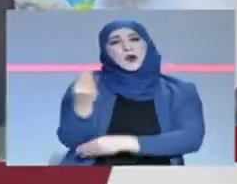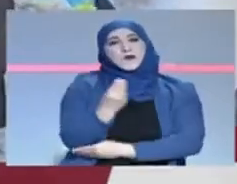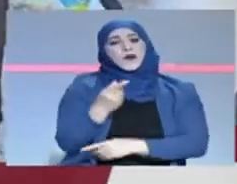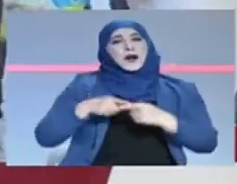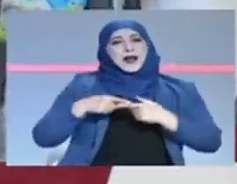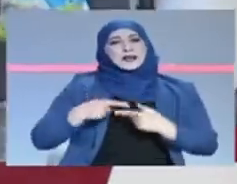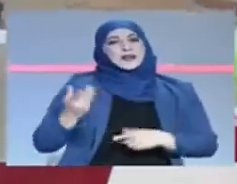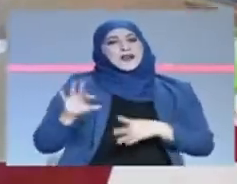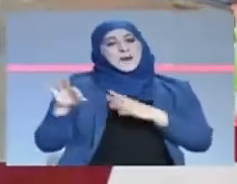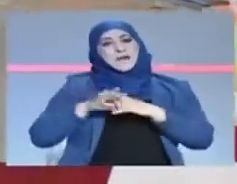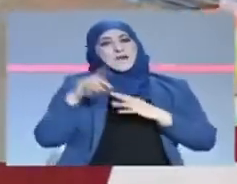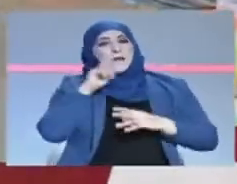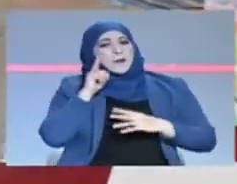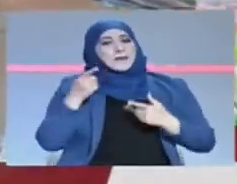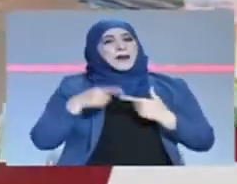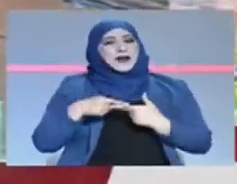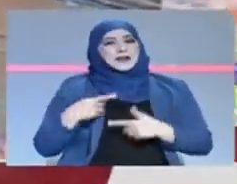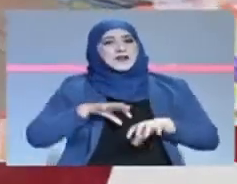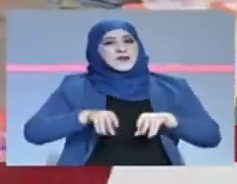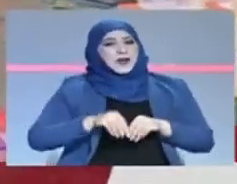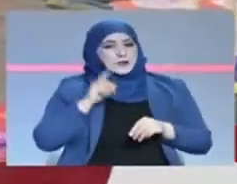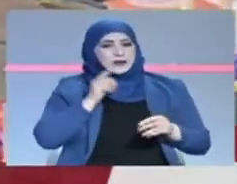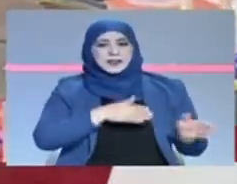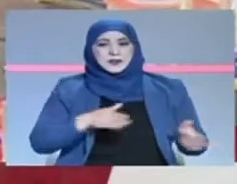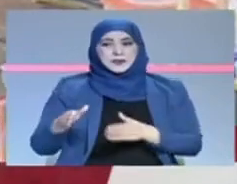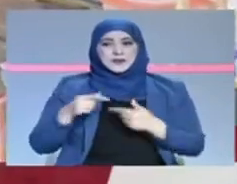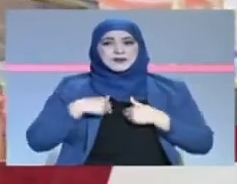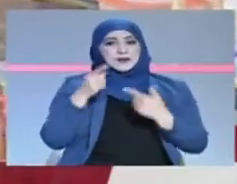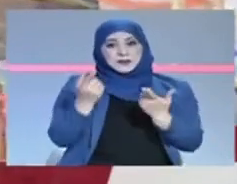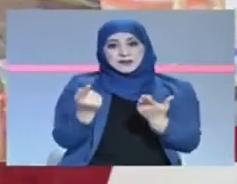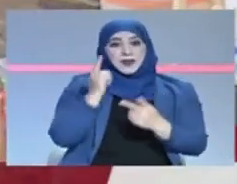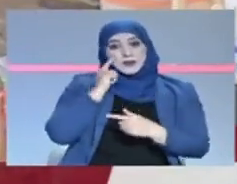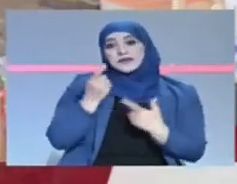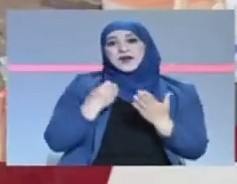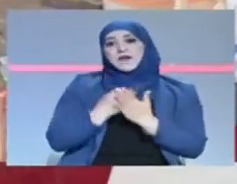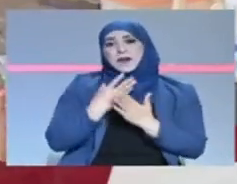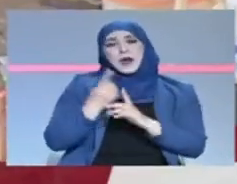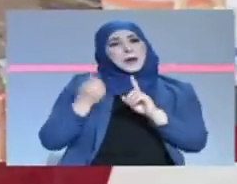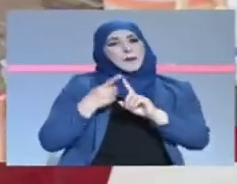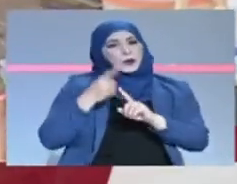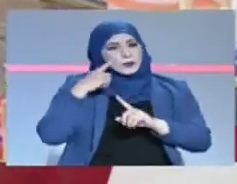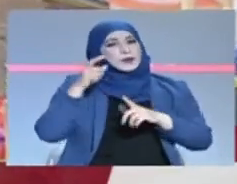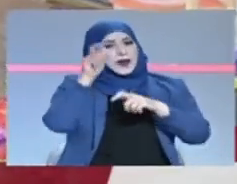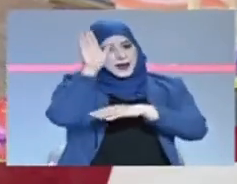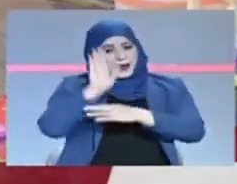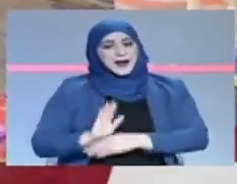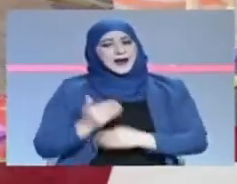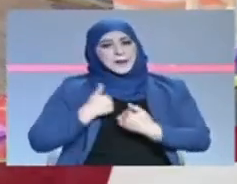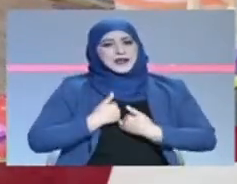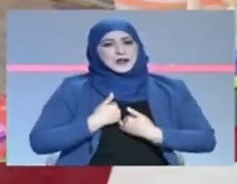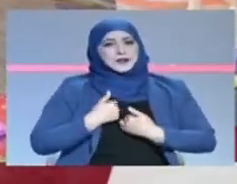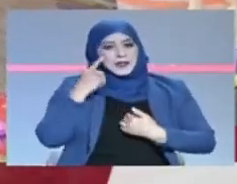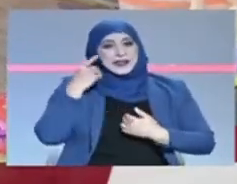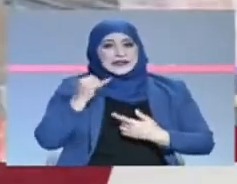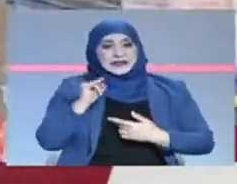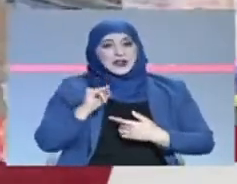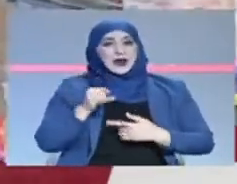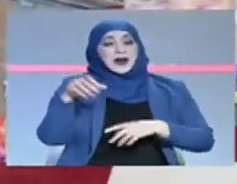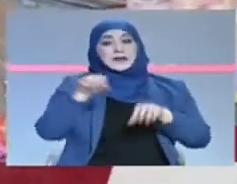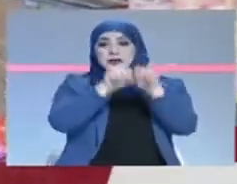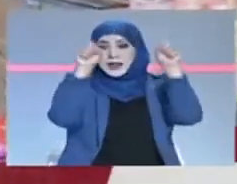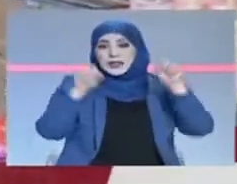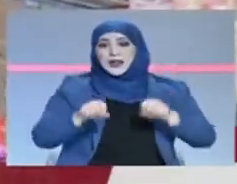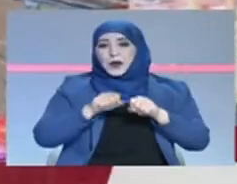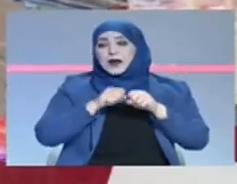امي، عندي بابا، نحافظ عليهم. معلوم هذيك هي ردي البين، هذيك الاولى ولا الاخرى بنيتي. كان مش ردي البين انا مشيت البلاد.